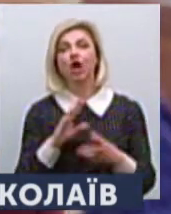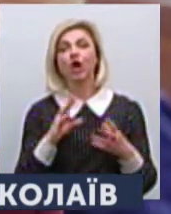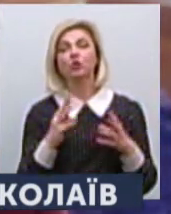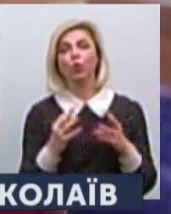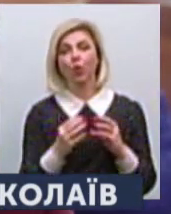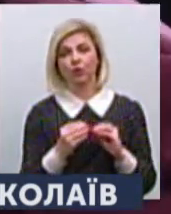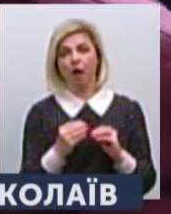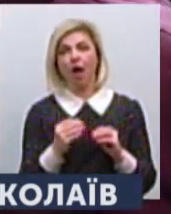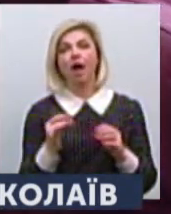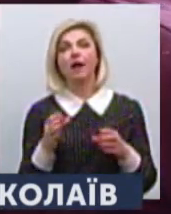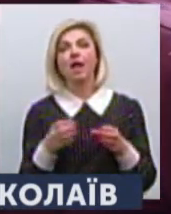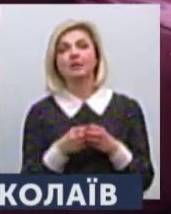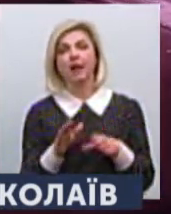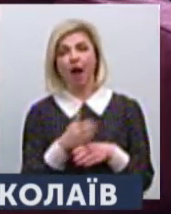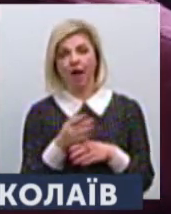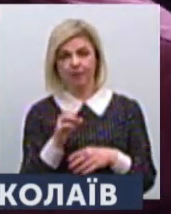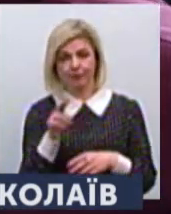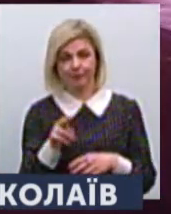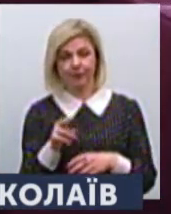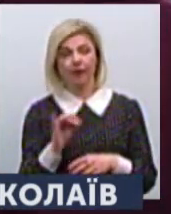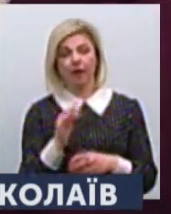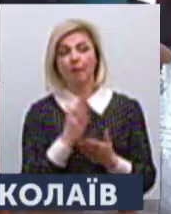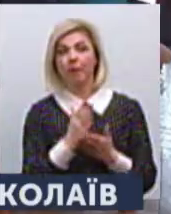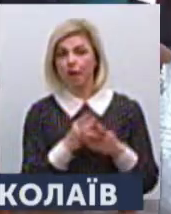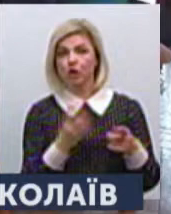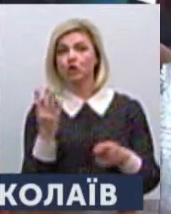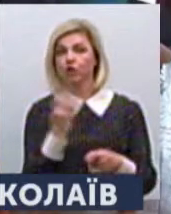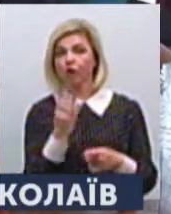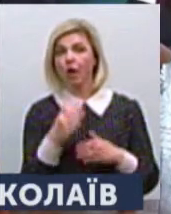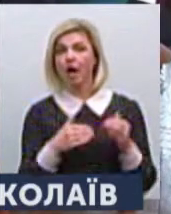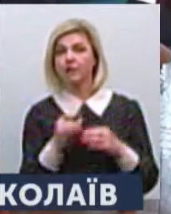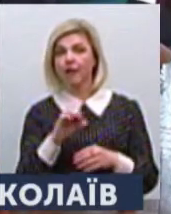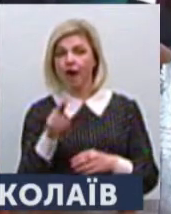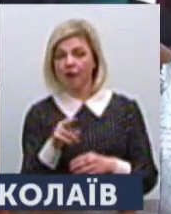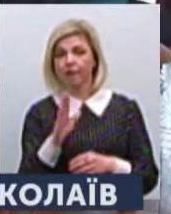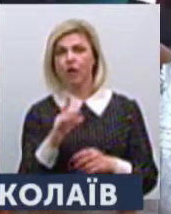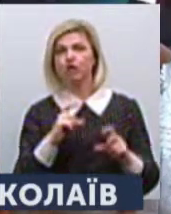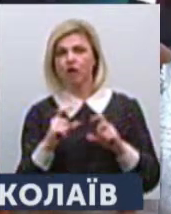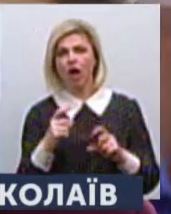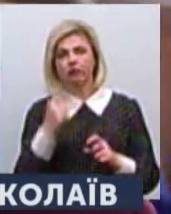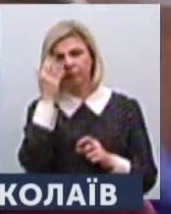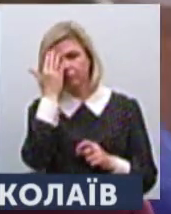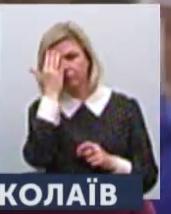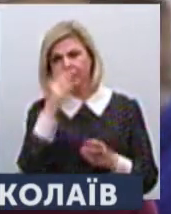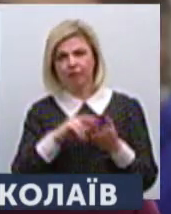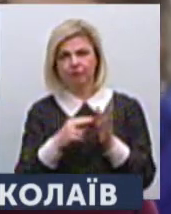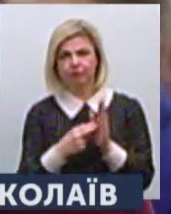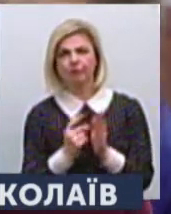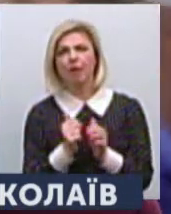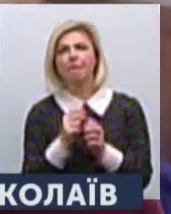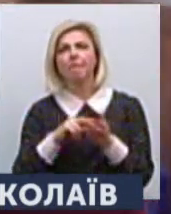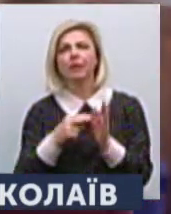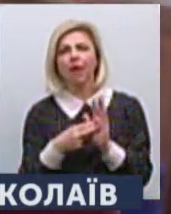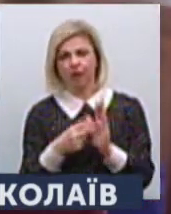більше розряд. Артем Семеряков зараз має 4-й розряд. Каже, у шахах любить будувати стратегію. Мені